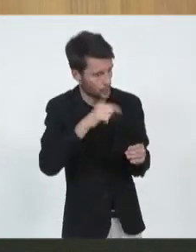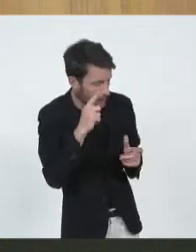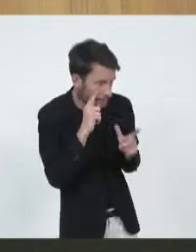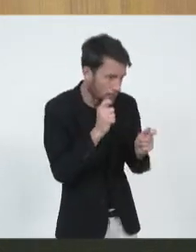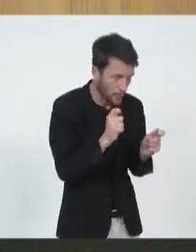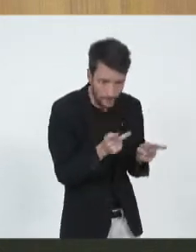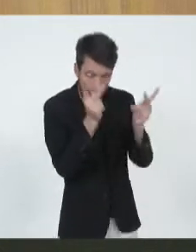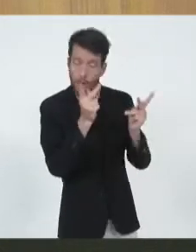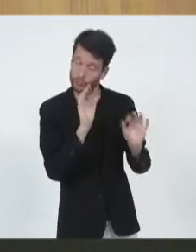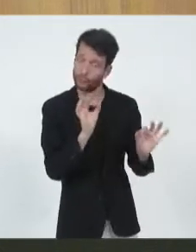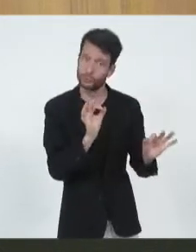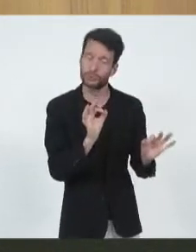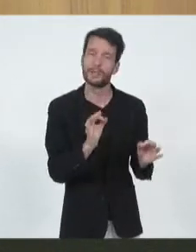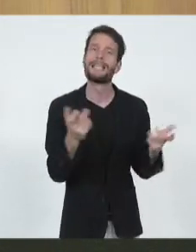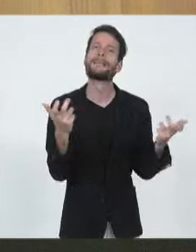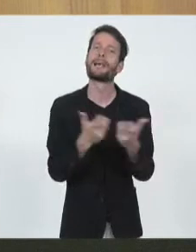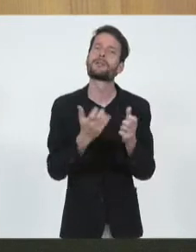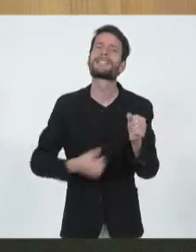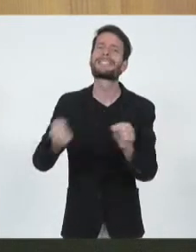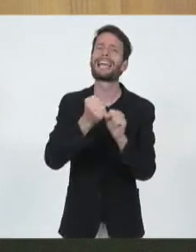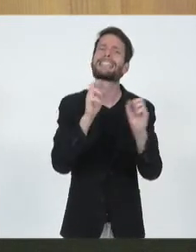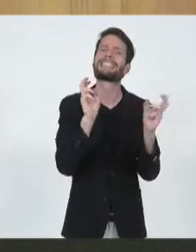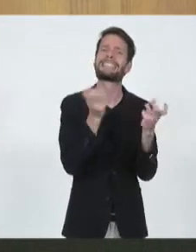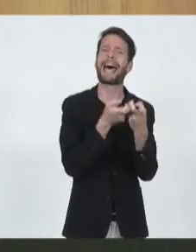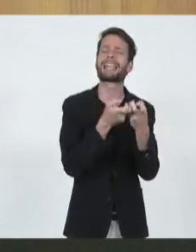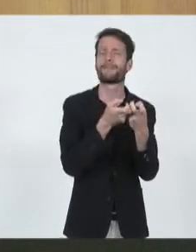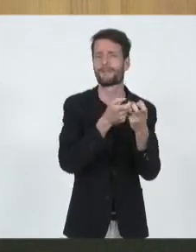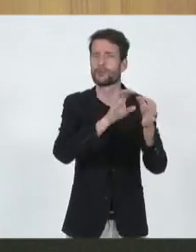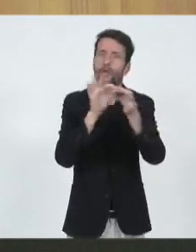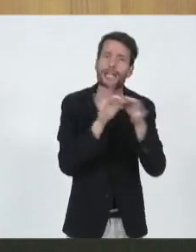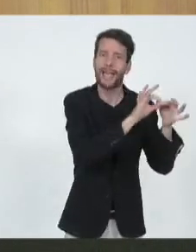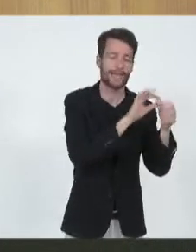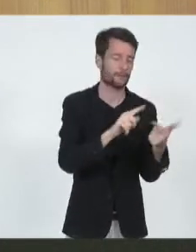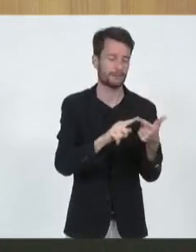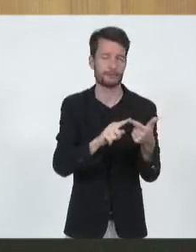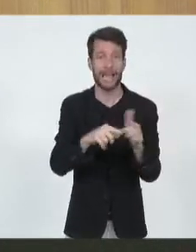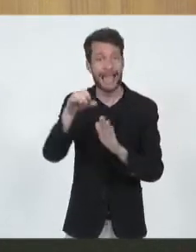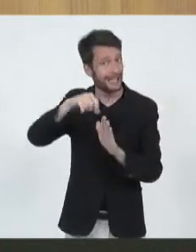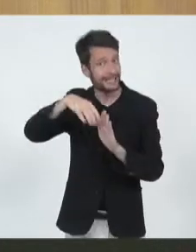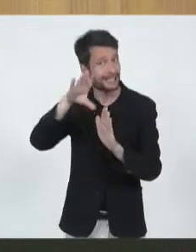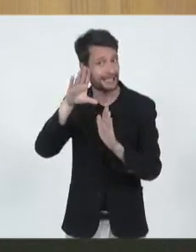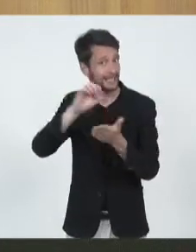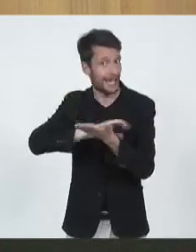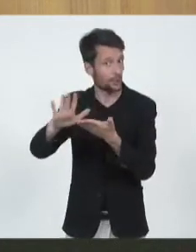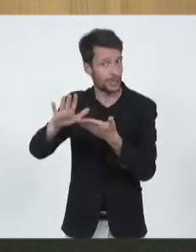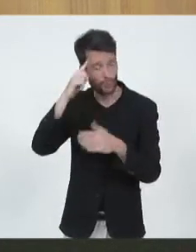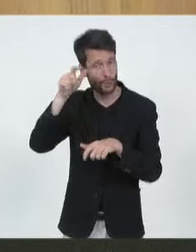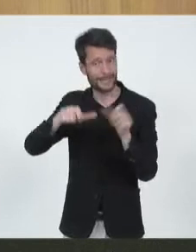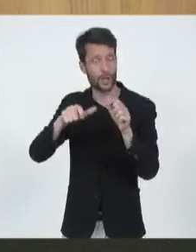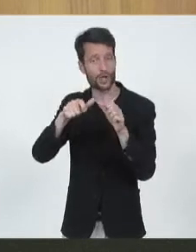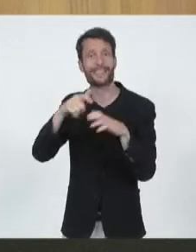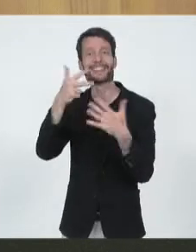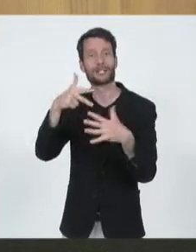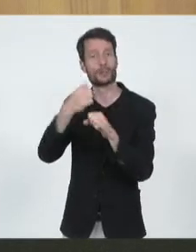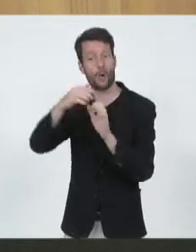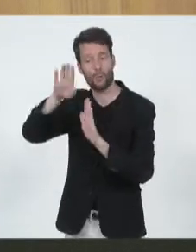place la tarification solidaire, en mettant en place la gratuité des moins de 18 ans. Et sachez que l'impact du